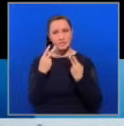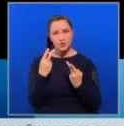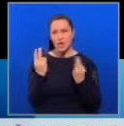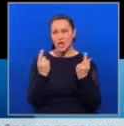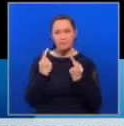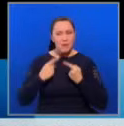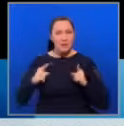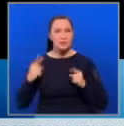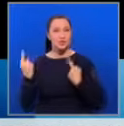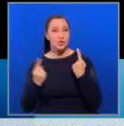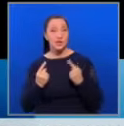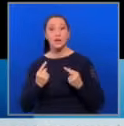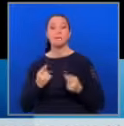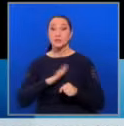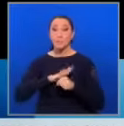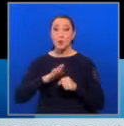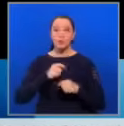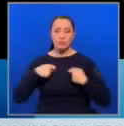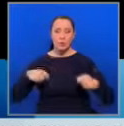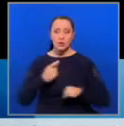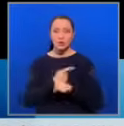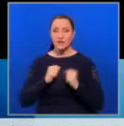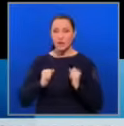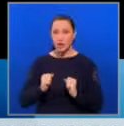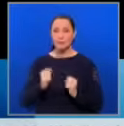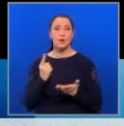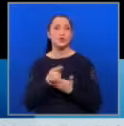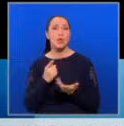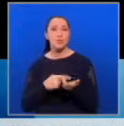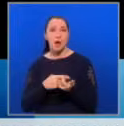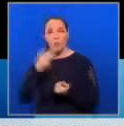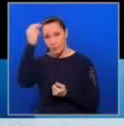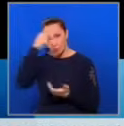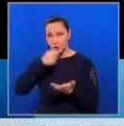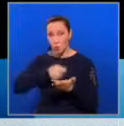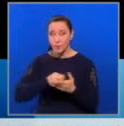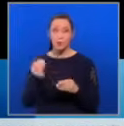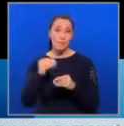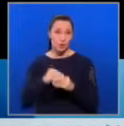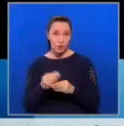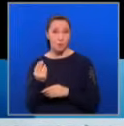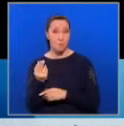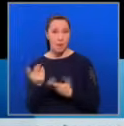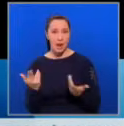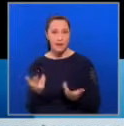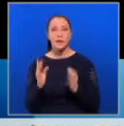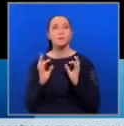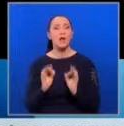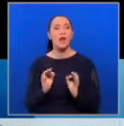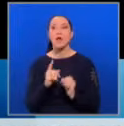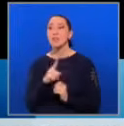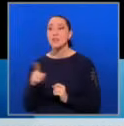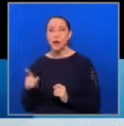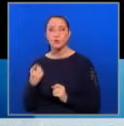уплътнят дългите часове на чакане действително се е наложило някои от българите да си купят допълнително билети и така на някой